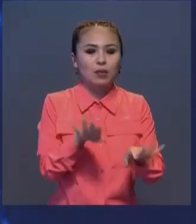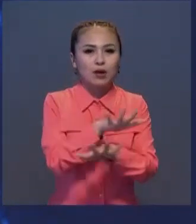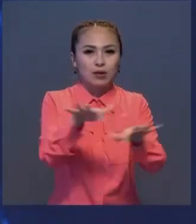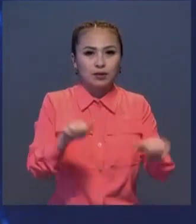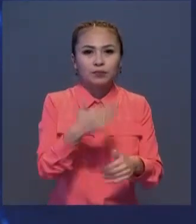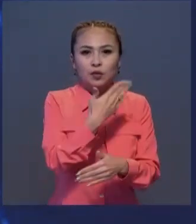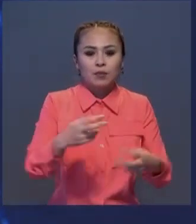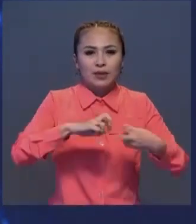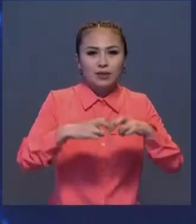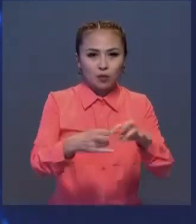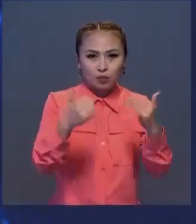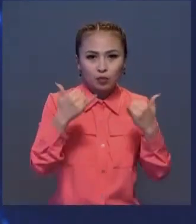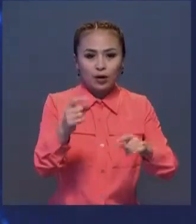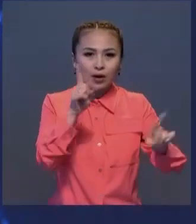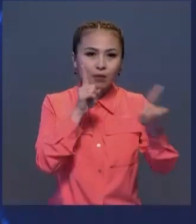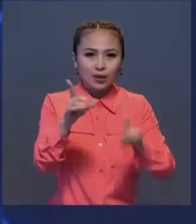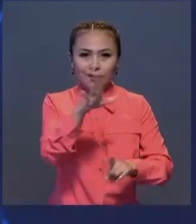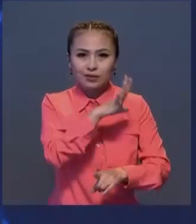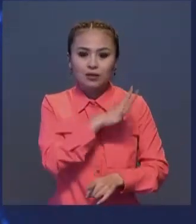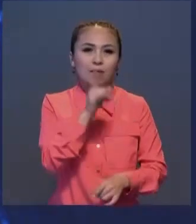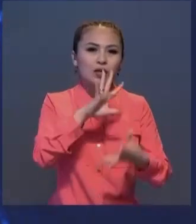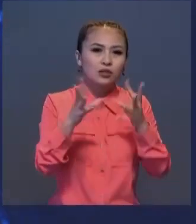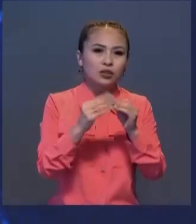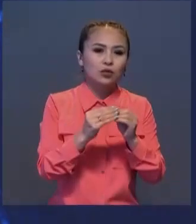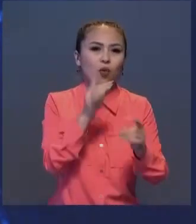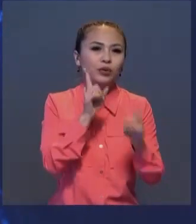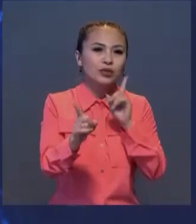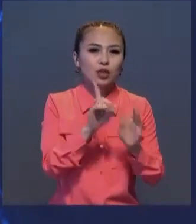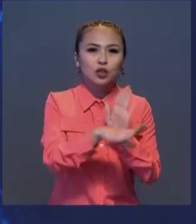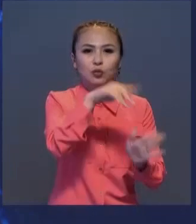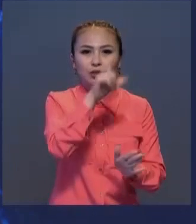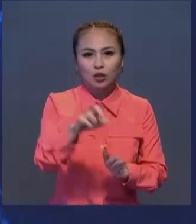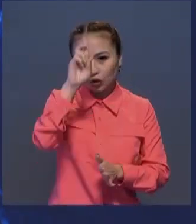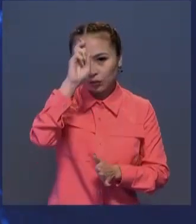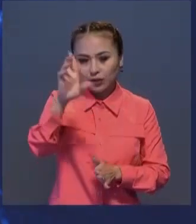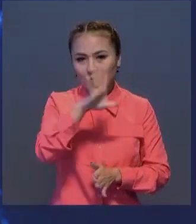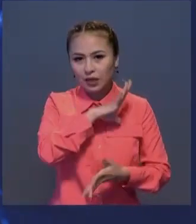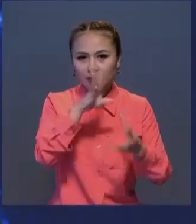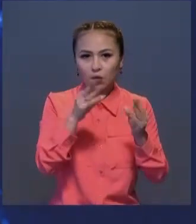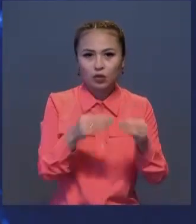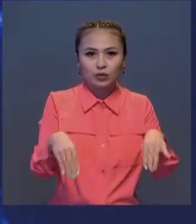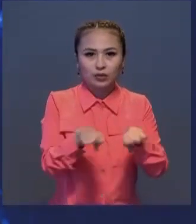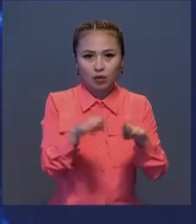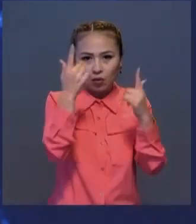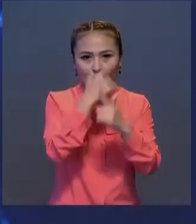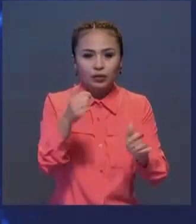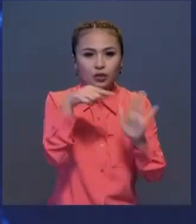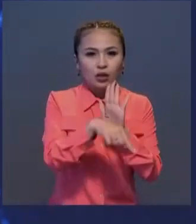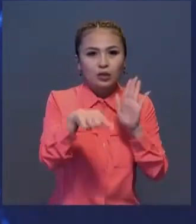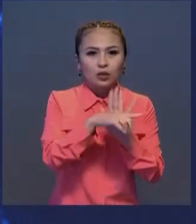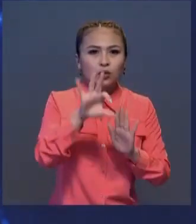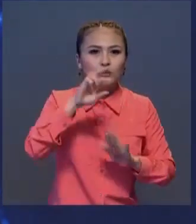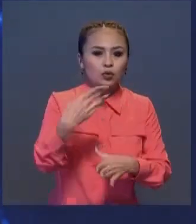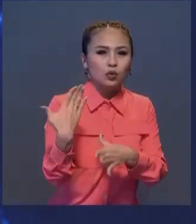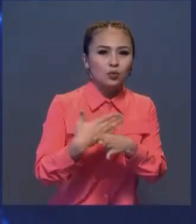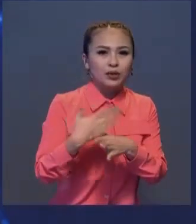алған. Бұл мәселе бүгін мәжіліс қабырғасында айтылды. Мәжілістің жалпы отырысында депутаттар үкіметке біраз сауал жолдады. Оның ішінде